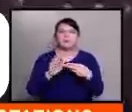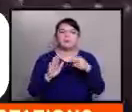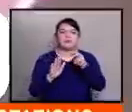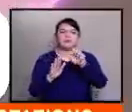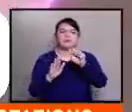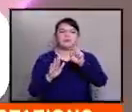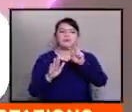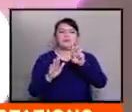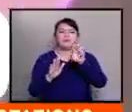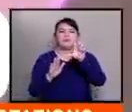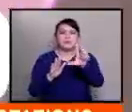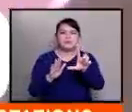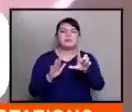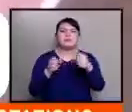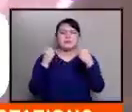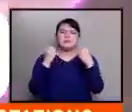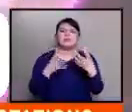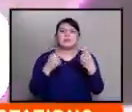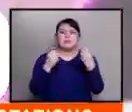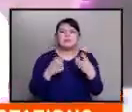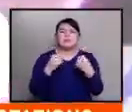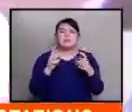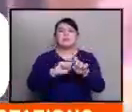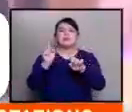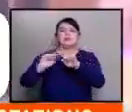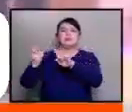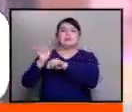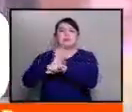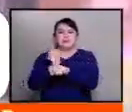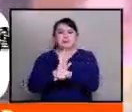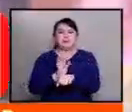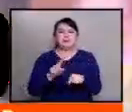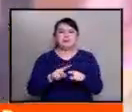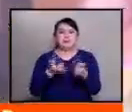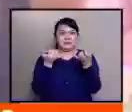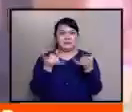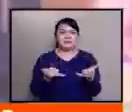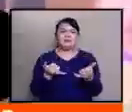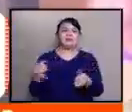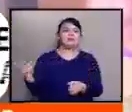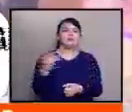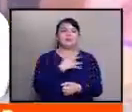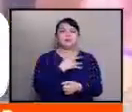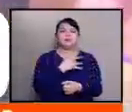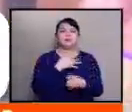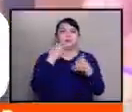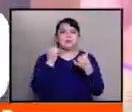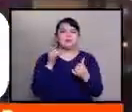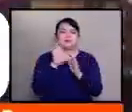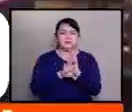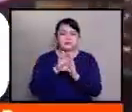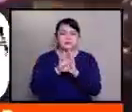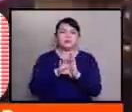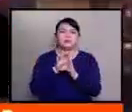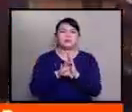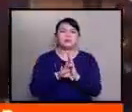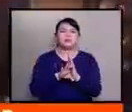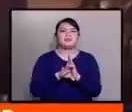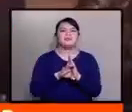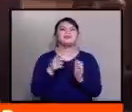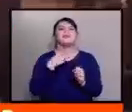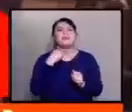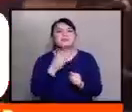sa pamamagitan ng 22 nilang pelikula. Kaya naman sobrang na-touch ang mga bida. Sarangyong!